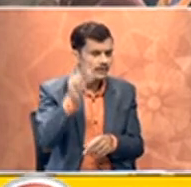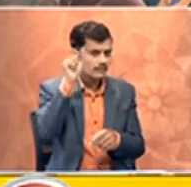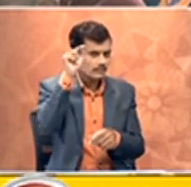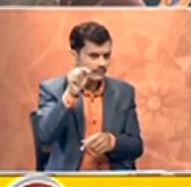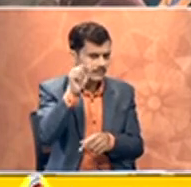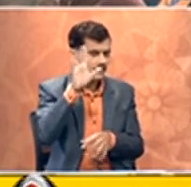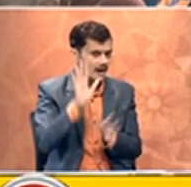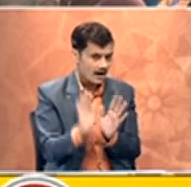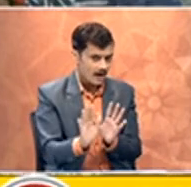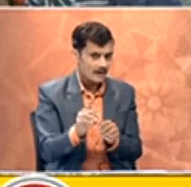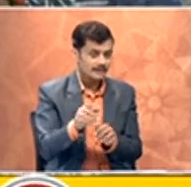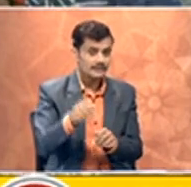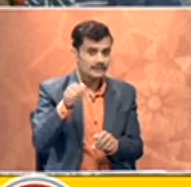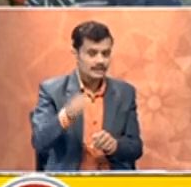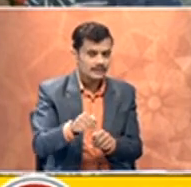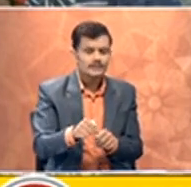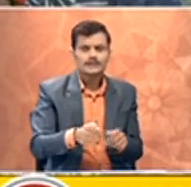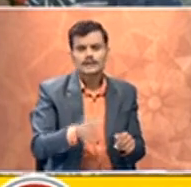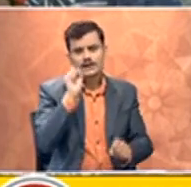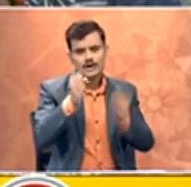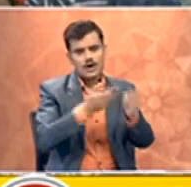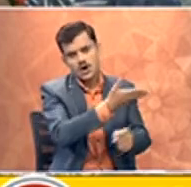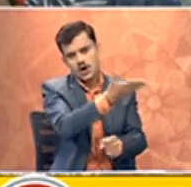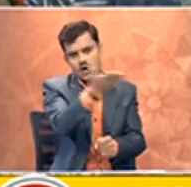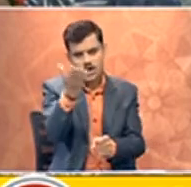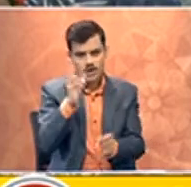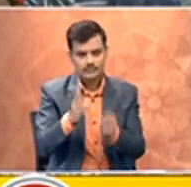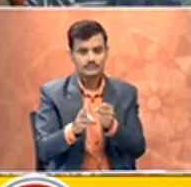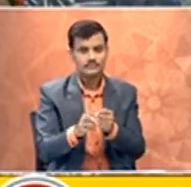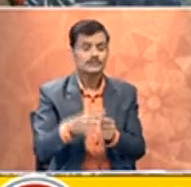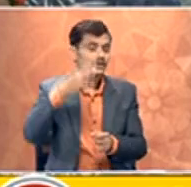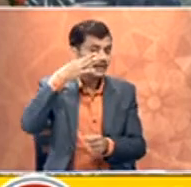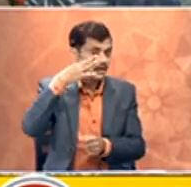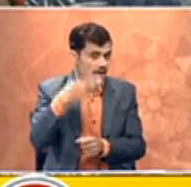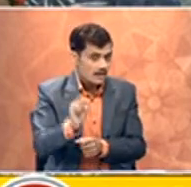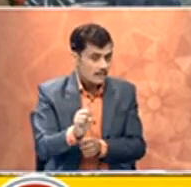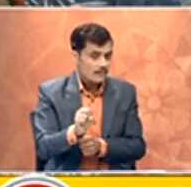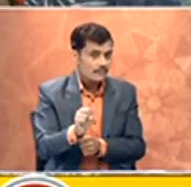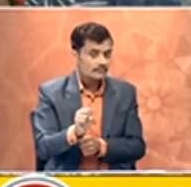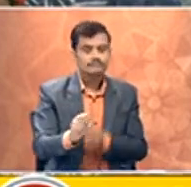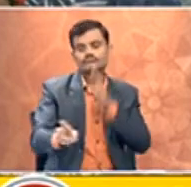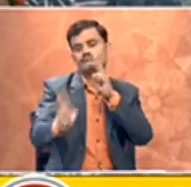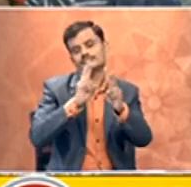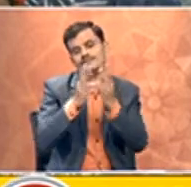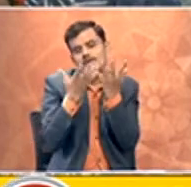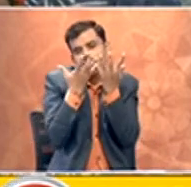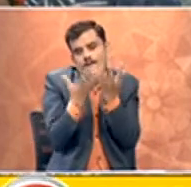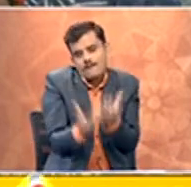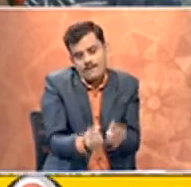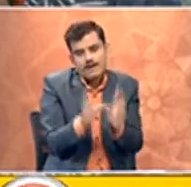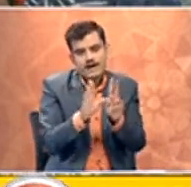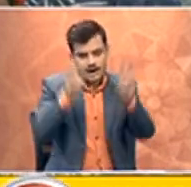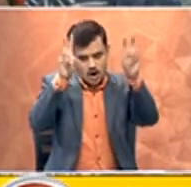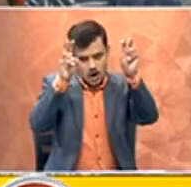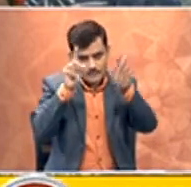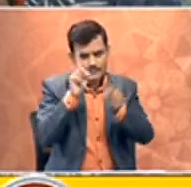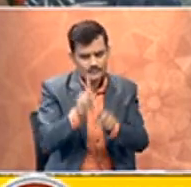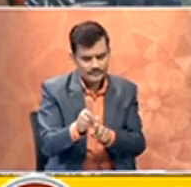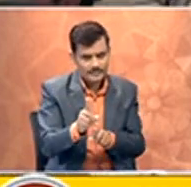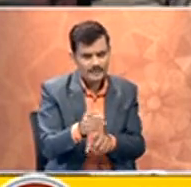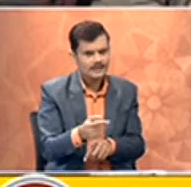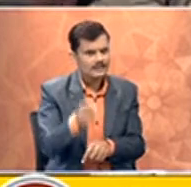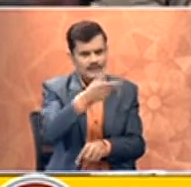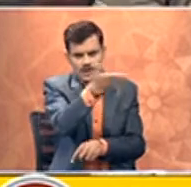जिसकी आज मैं आप सबके साथ विशेष तौर पर चर्चा करना चाहता हूं। आपको याद